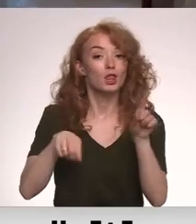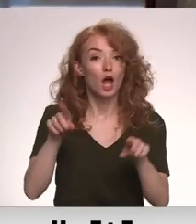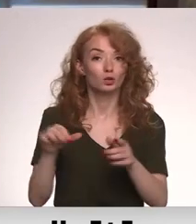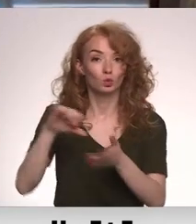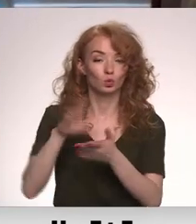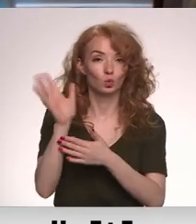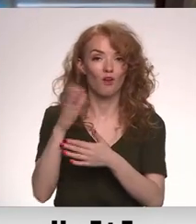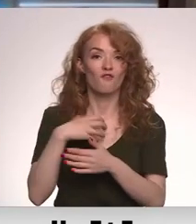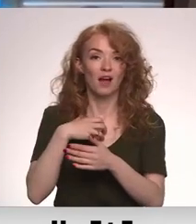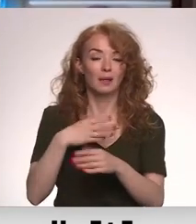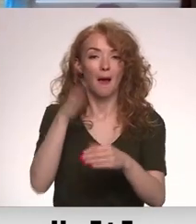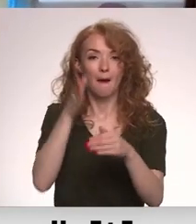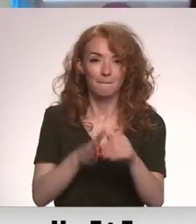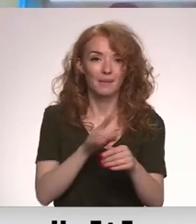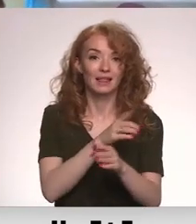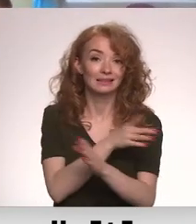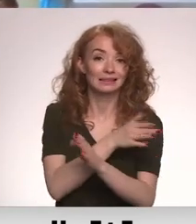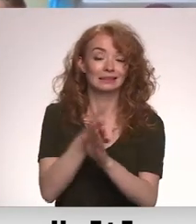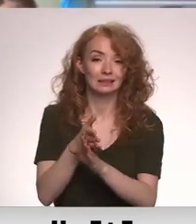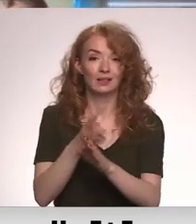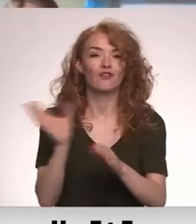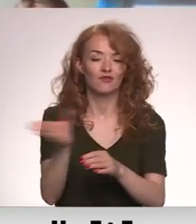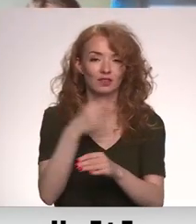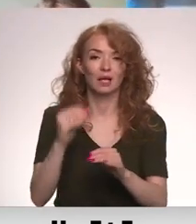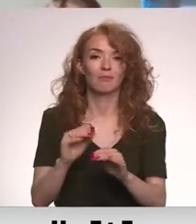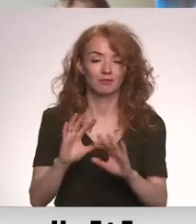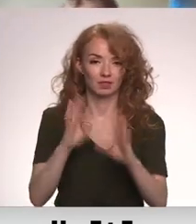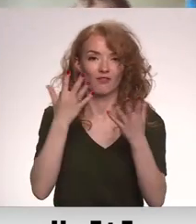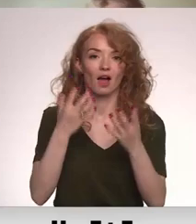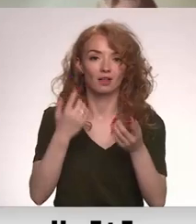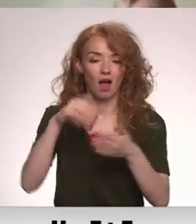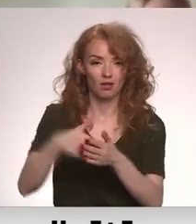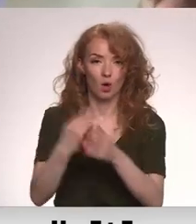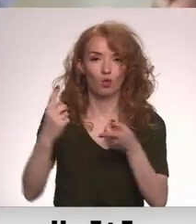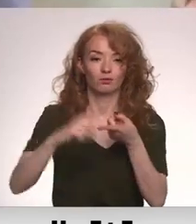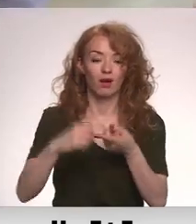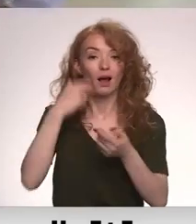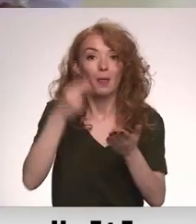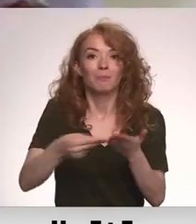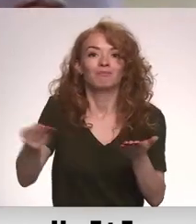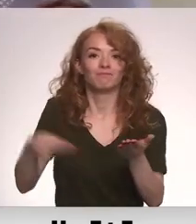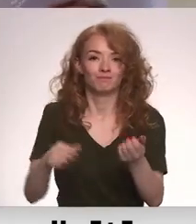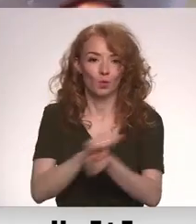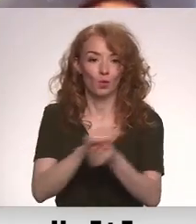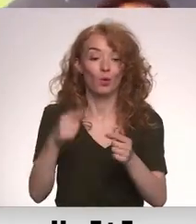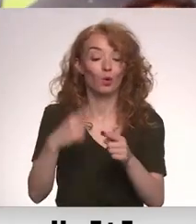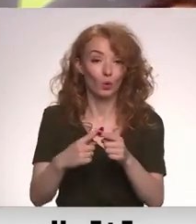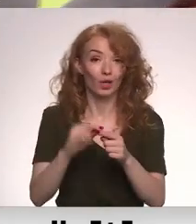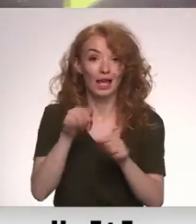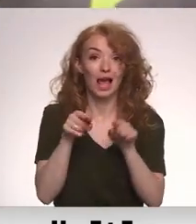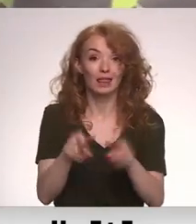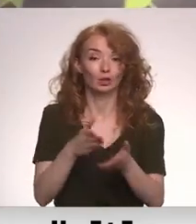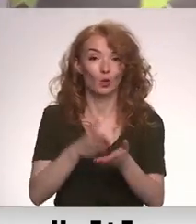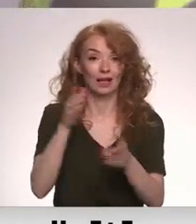bija jāpabeidz pirms viss ir pateikts, te jau visiem izdevās atjaunot savienojumu memoranda parakstīšanas brīdī. Un gluži kā, ja tas